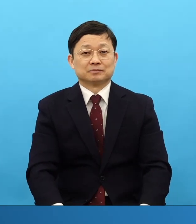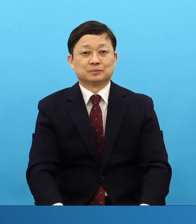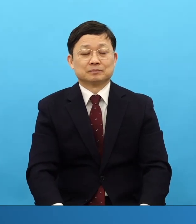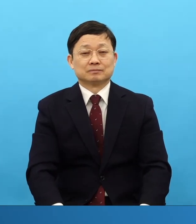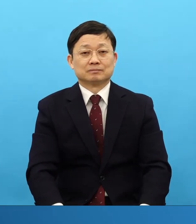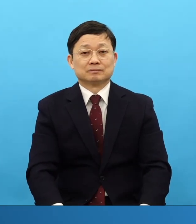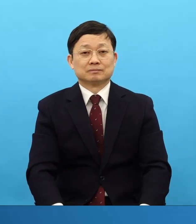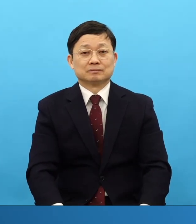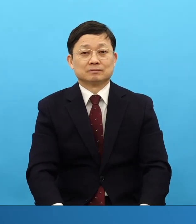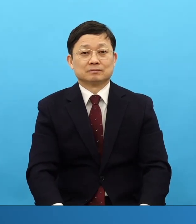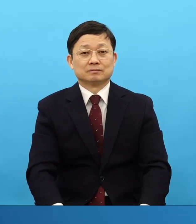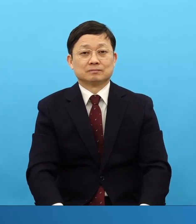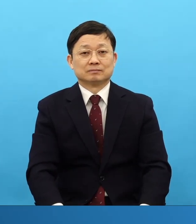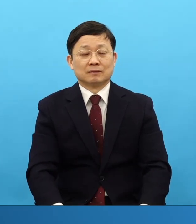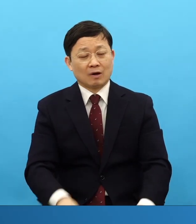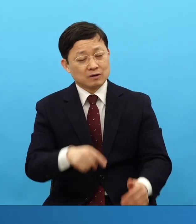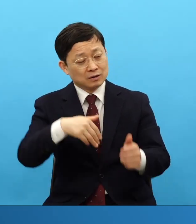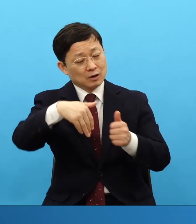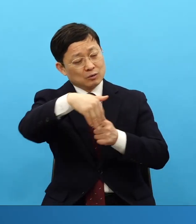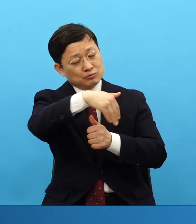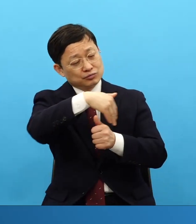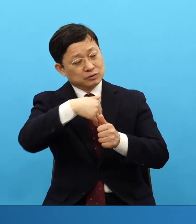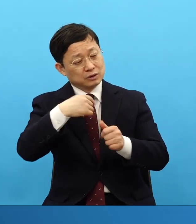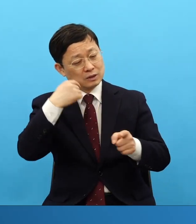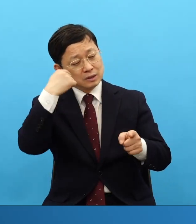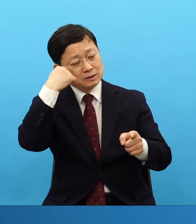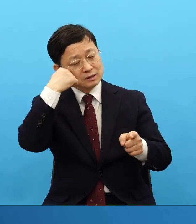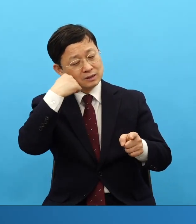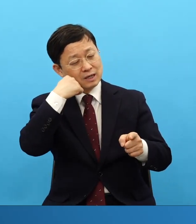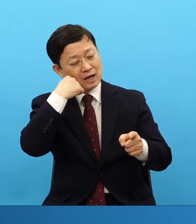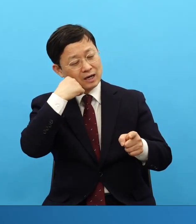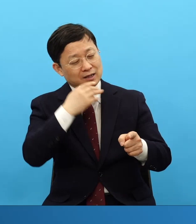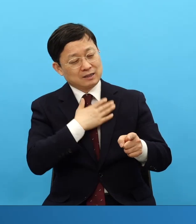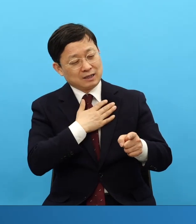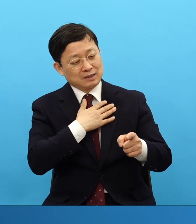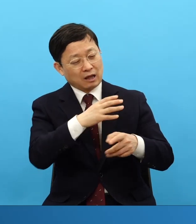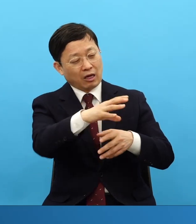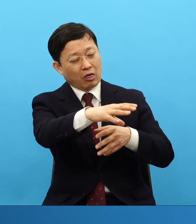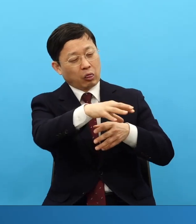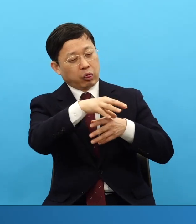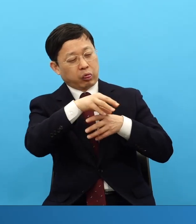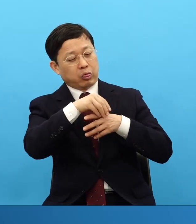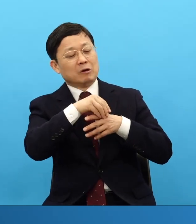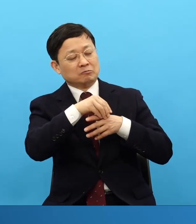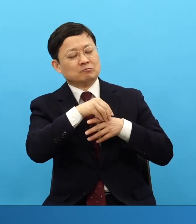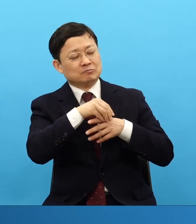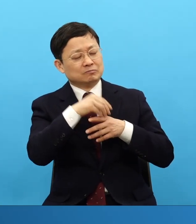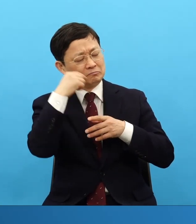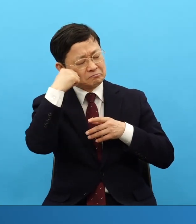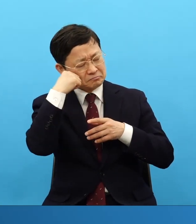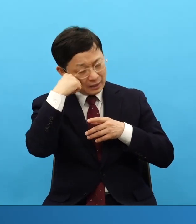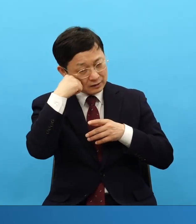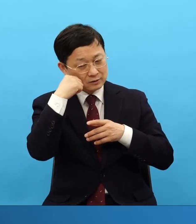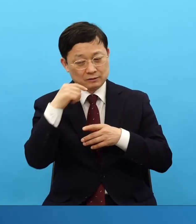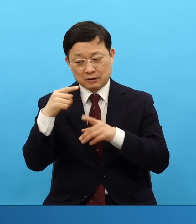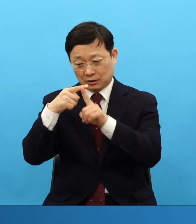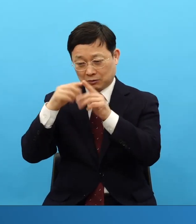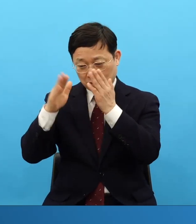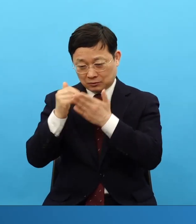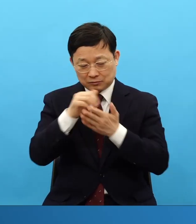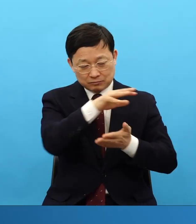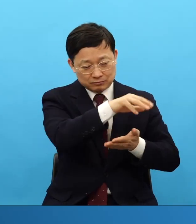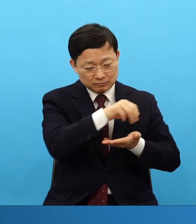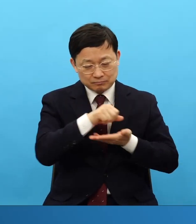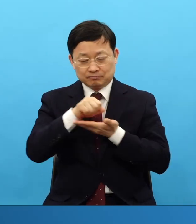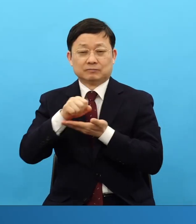상황이 그림이 그려집니까? Can you draw that 그걸 picture? 느껴야 돼요. You got to be able to feel 그래 that. 그걸 교인들에게 전달할 수 있다니까요. And you must relate. to your 교인들이 church 그런